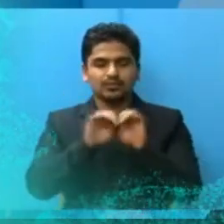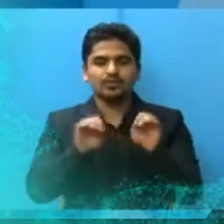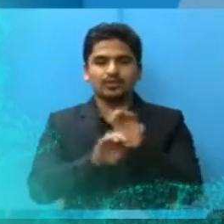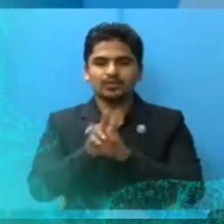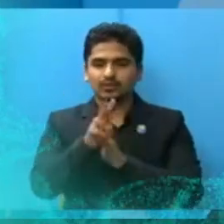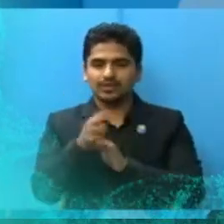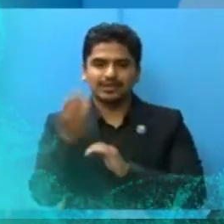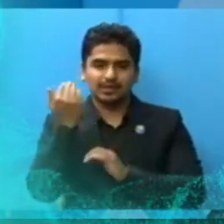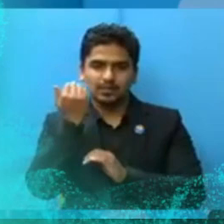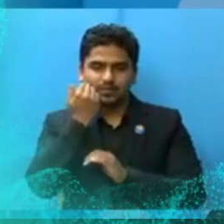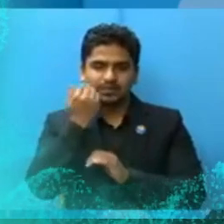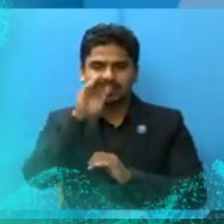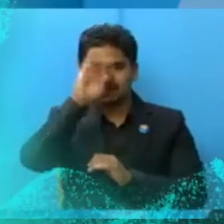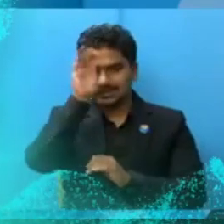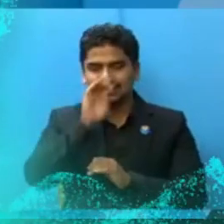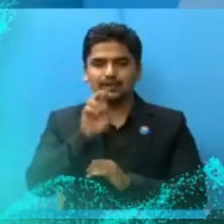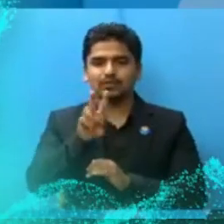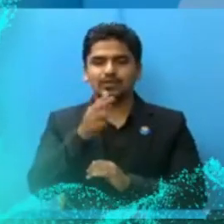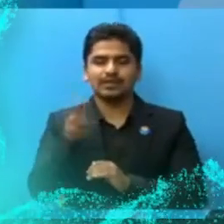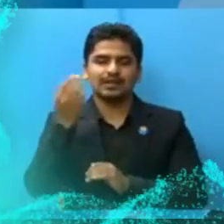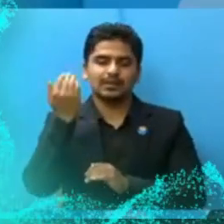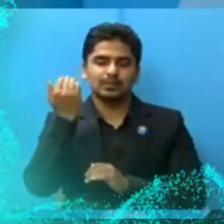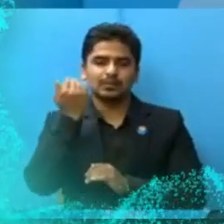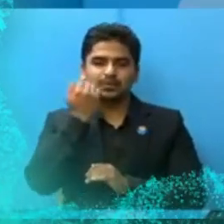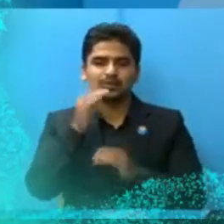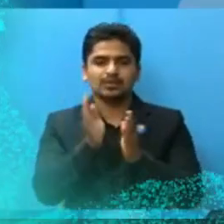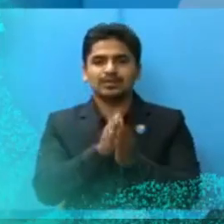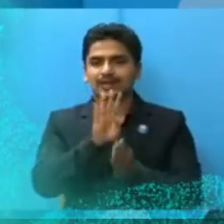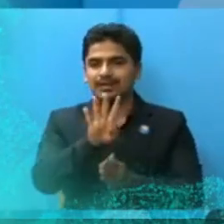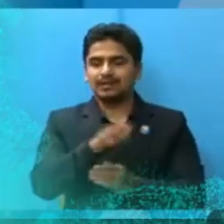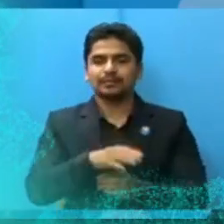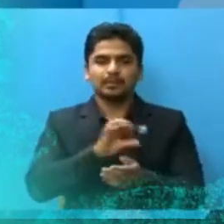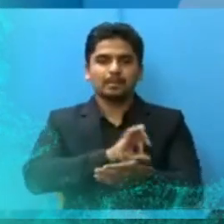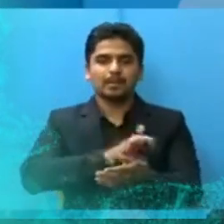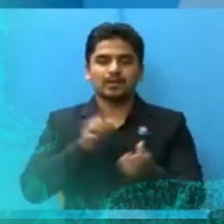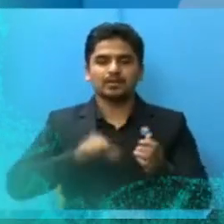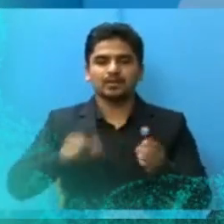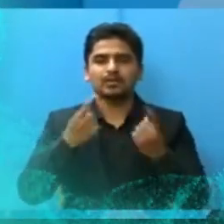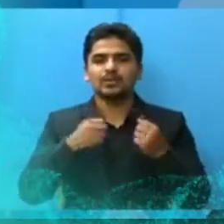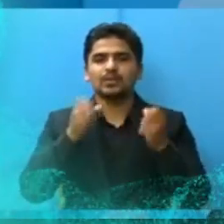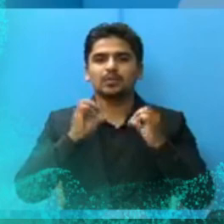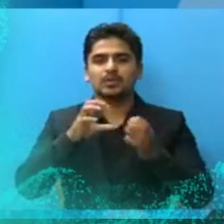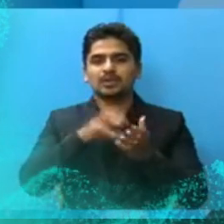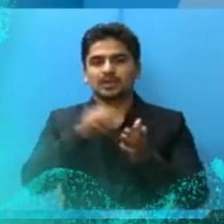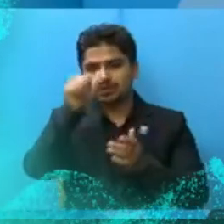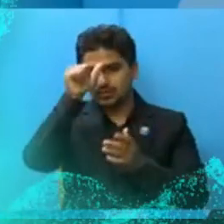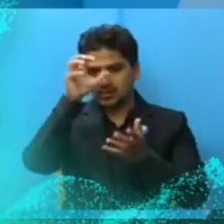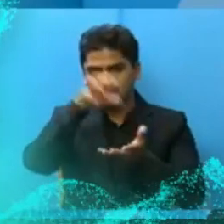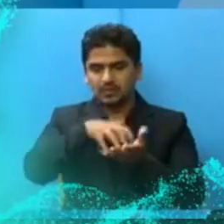पुरुष र सिराको 2 जना पुरुष गरी 4 जना, प्रादेशिक जनस्वास्थ्य प्रयोगशाला